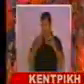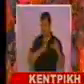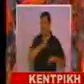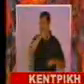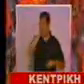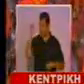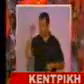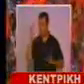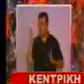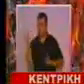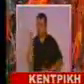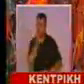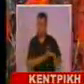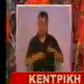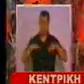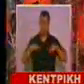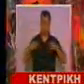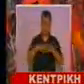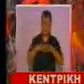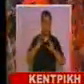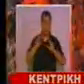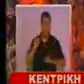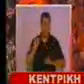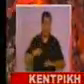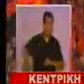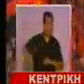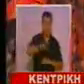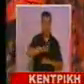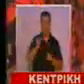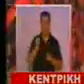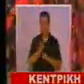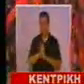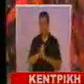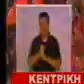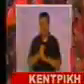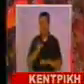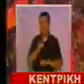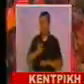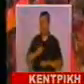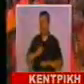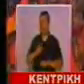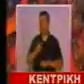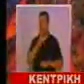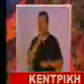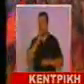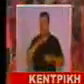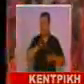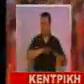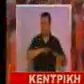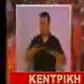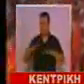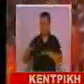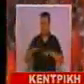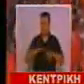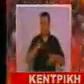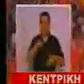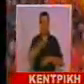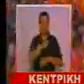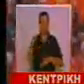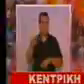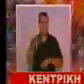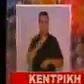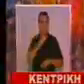Οι εργαζόμενοι δεν πρέπει να φοβηθούν την πολιτική αστάθεια όταν αυτή εκφράζει την αδυναμία του